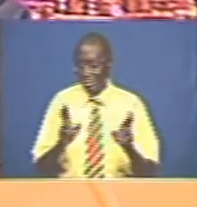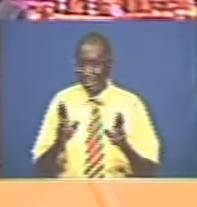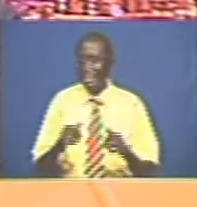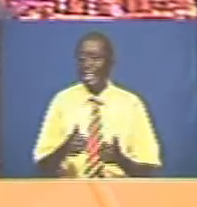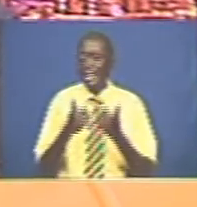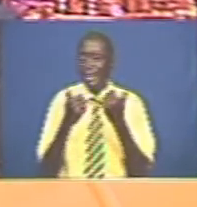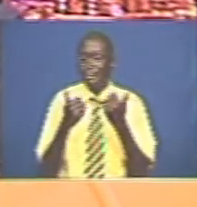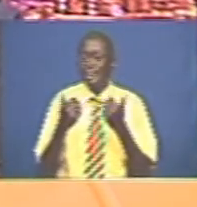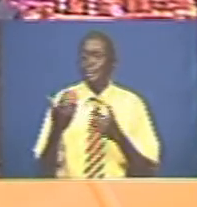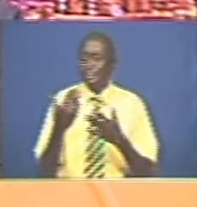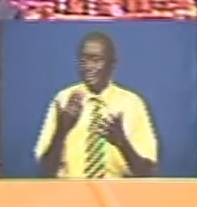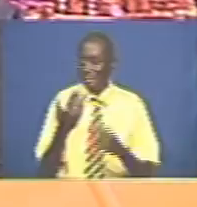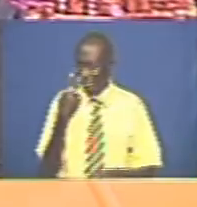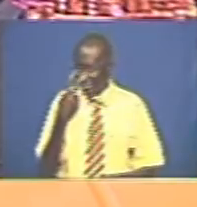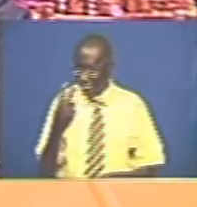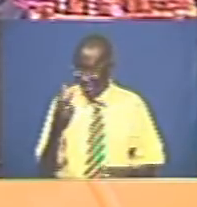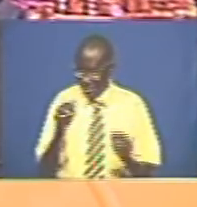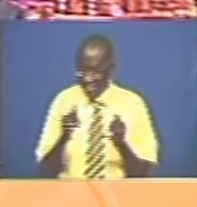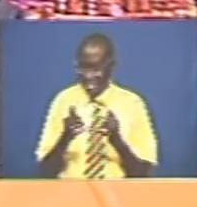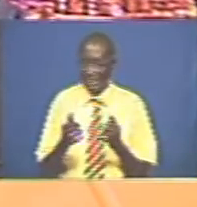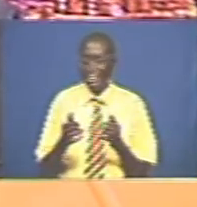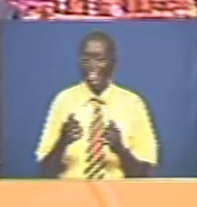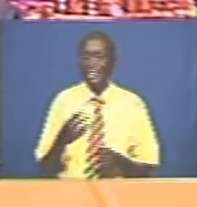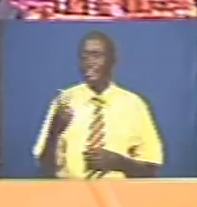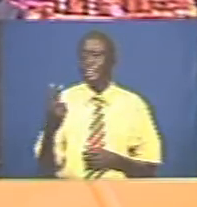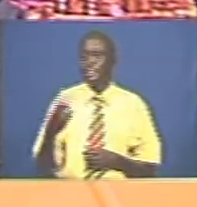Awali tukianza, Darubini ya Channel 1 likujuza tuna